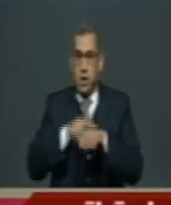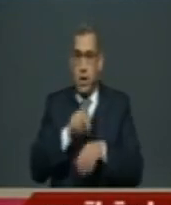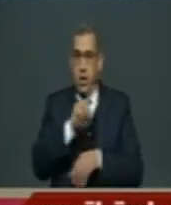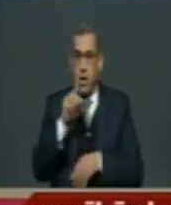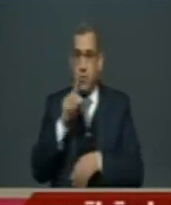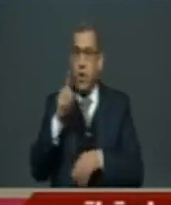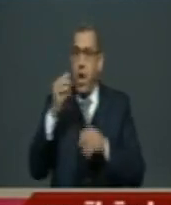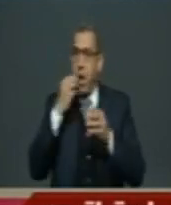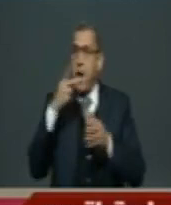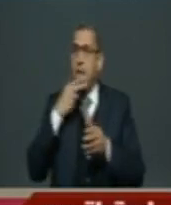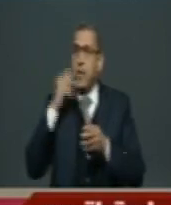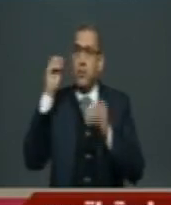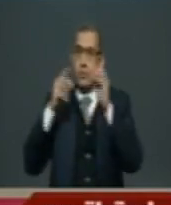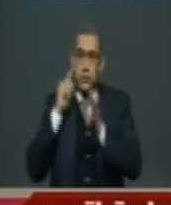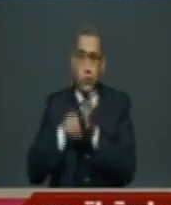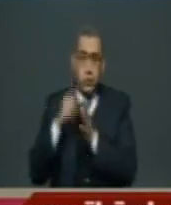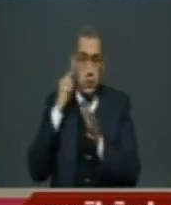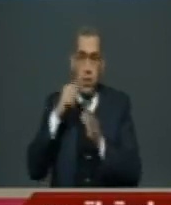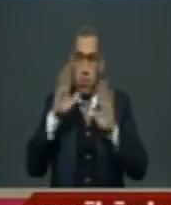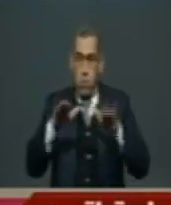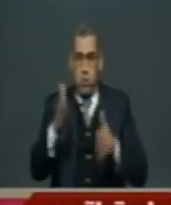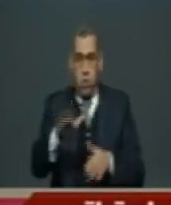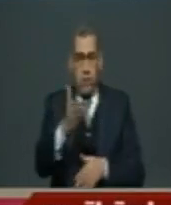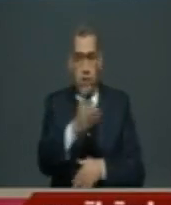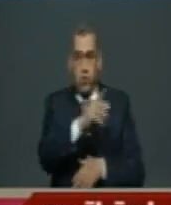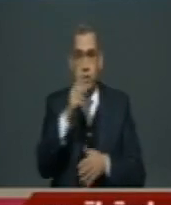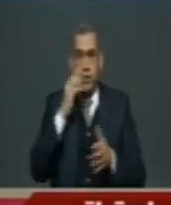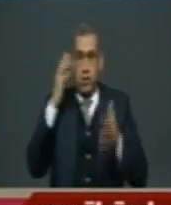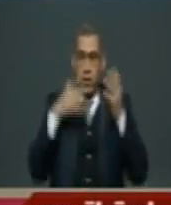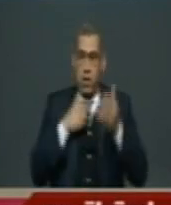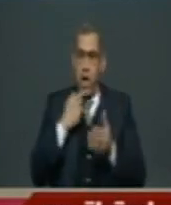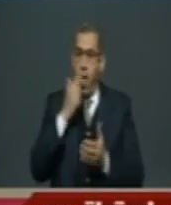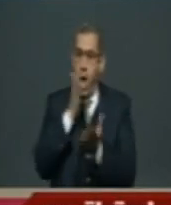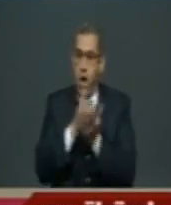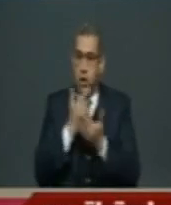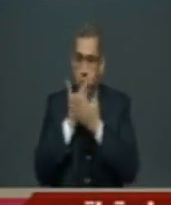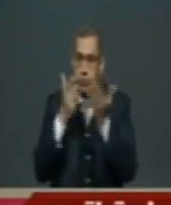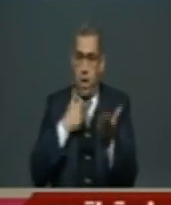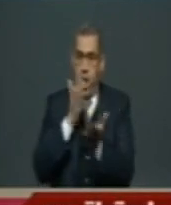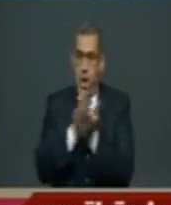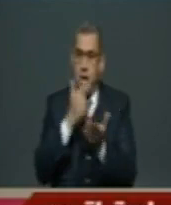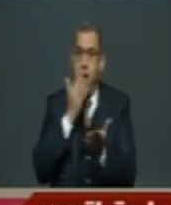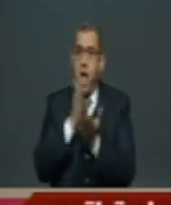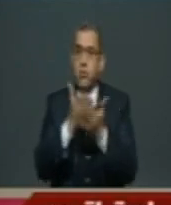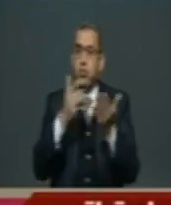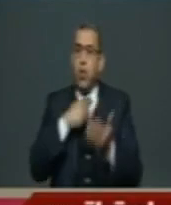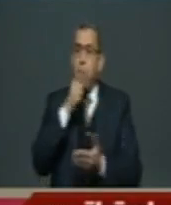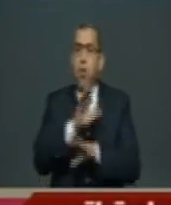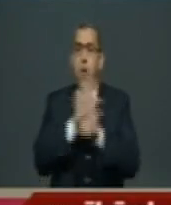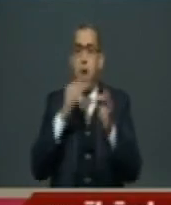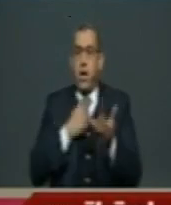موجوده واحنا شفافين جدا معاكم وصادقين جدا معاكم وبنقول لكم كل حاجه. لما